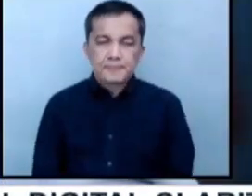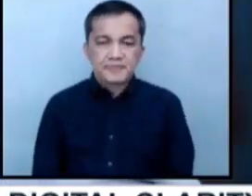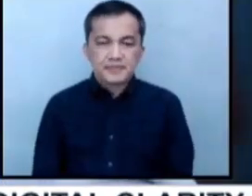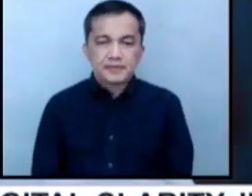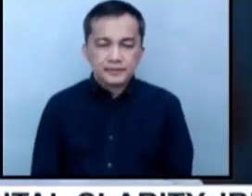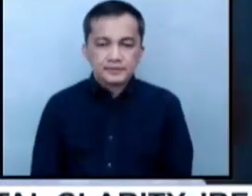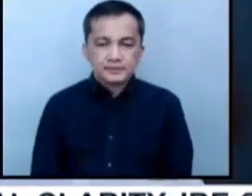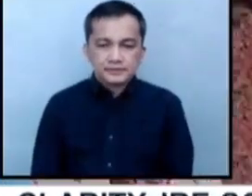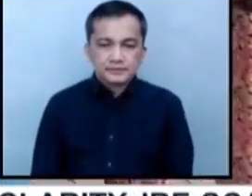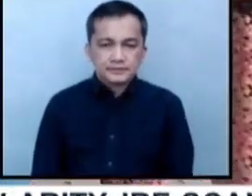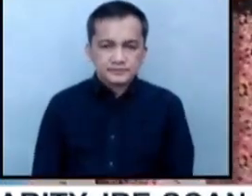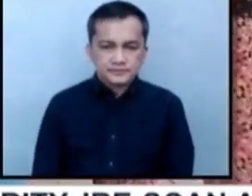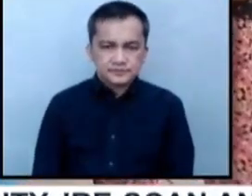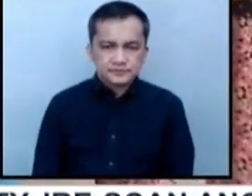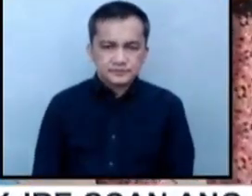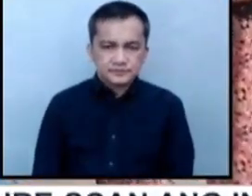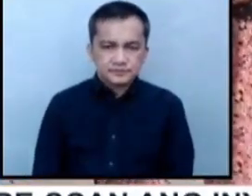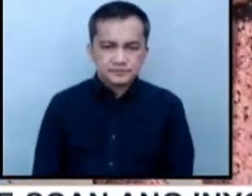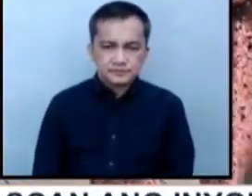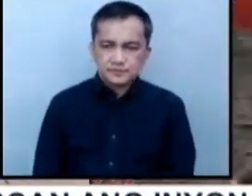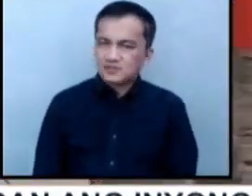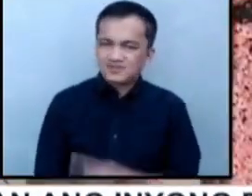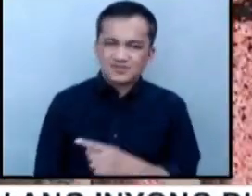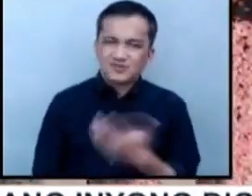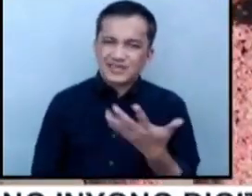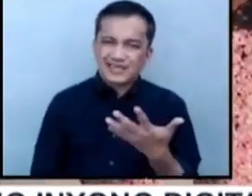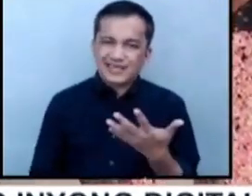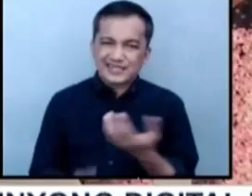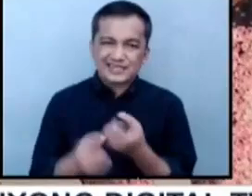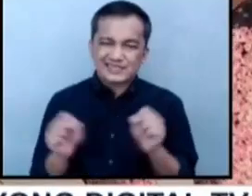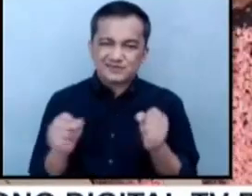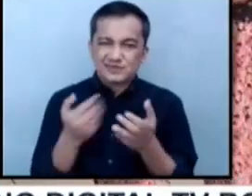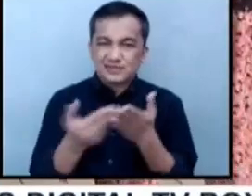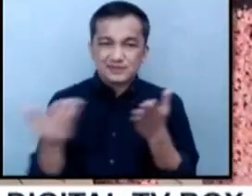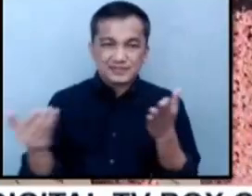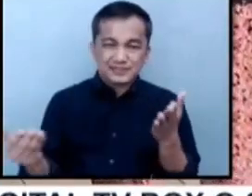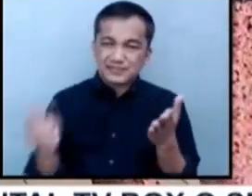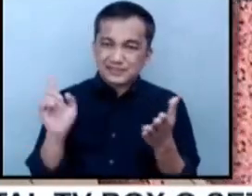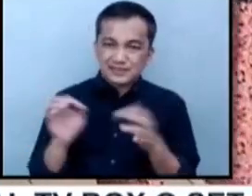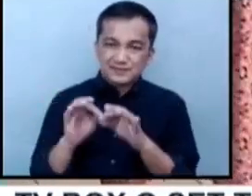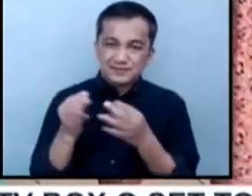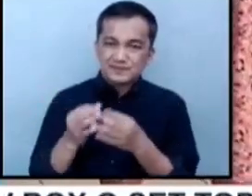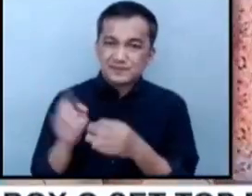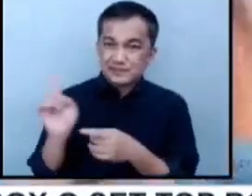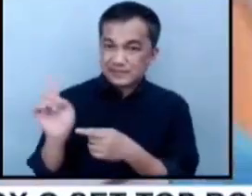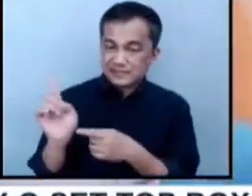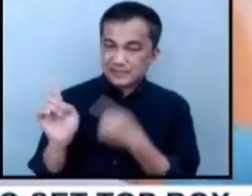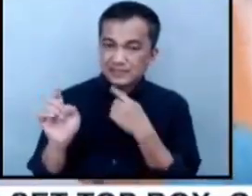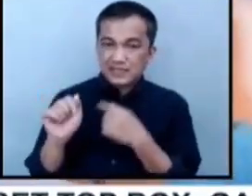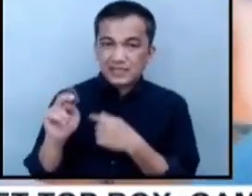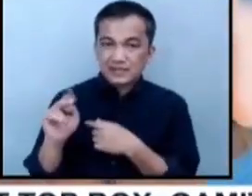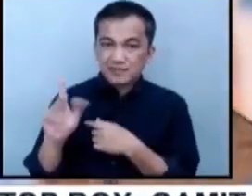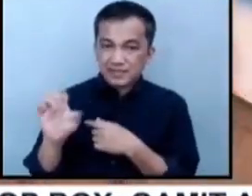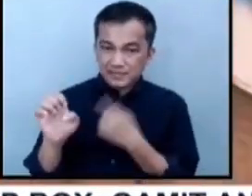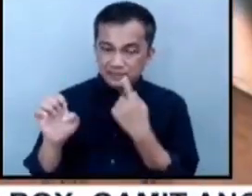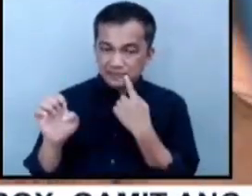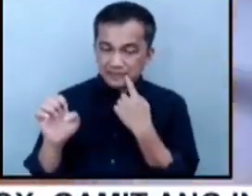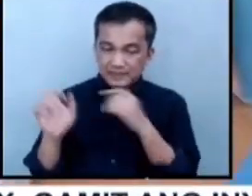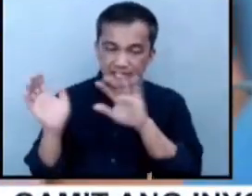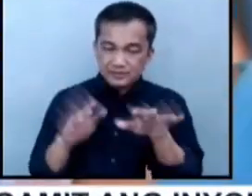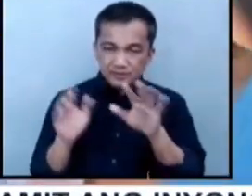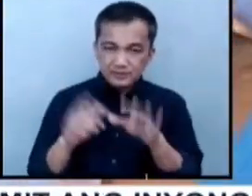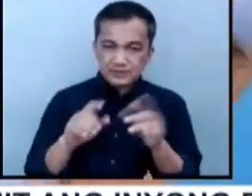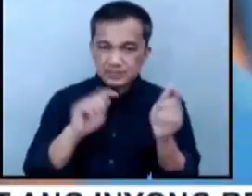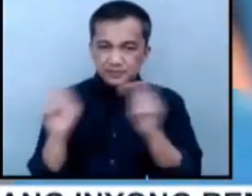report walang naisalba na kahit anong gamit ang pamilya ni Annabelle mula sa hagupit ng super typhoon